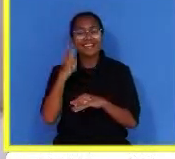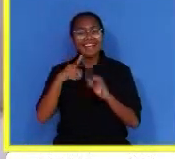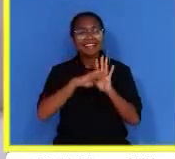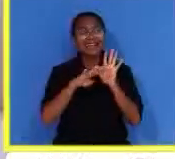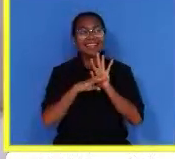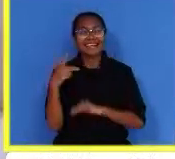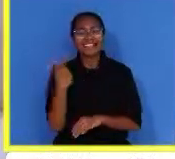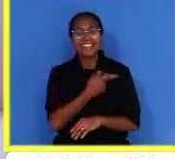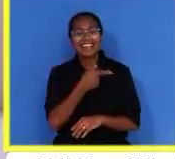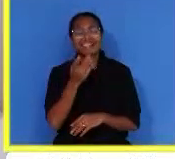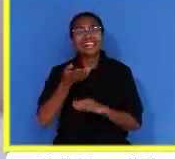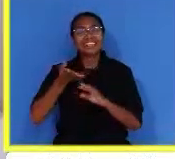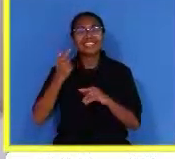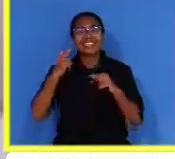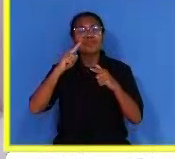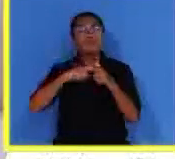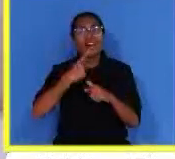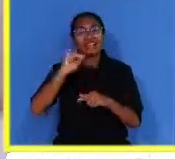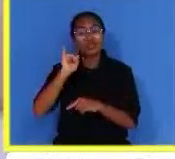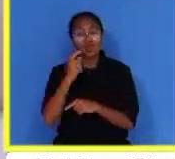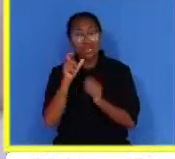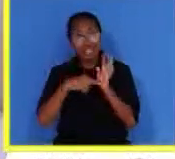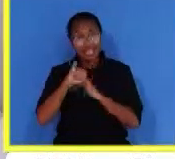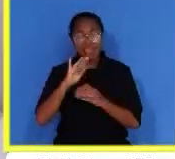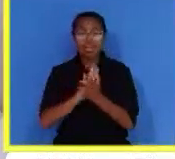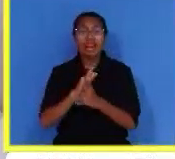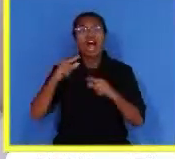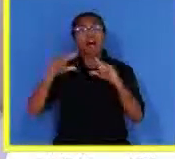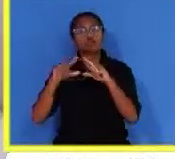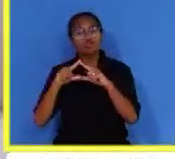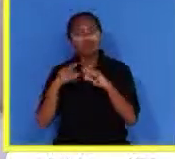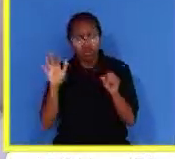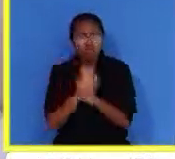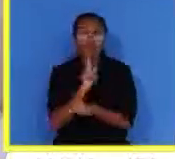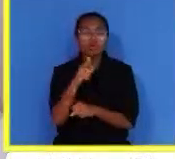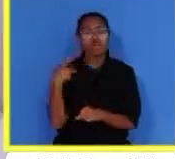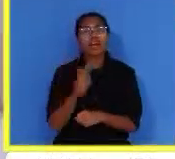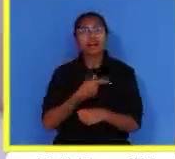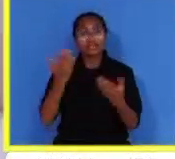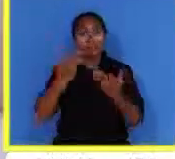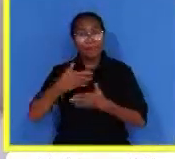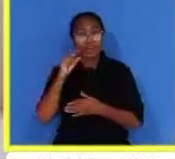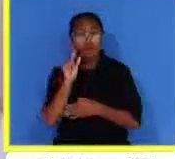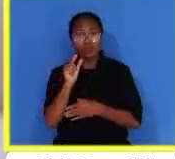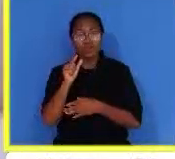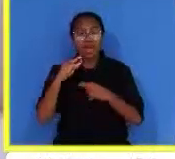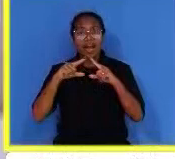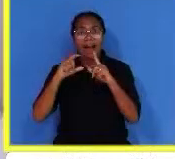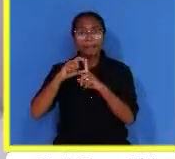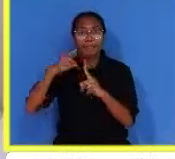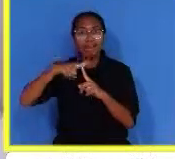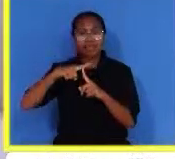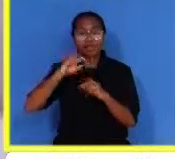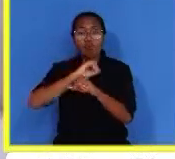di Juli Agustus. Jadi demikian yang bisa kami sampaikan untuk update